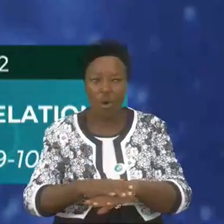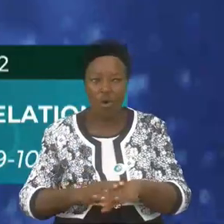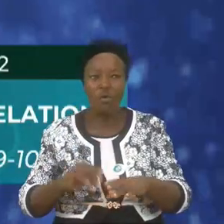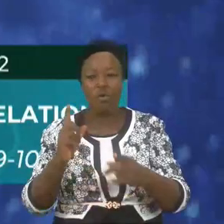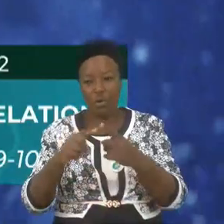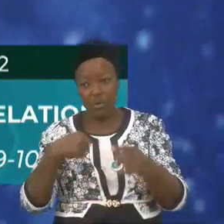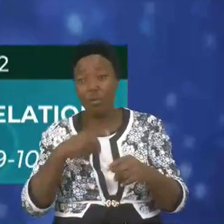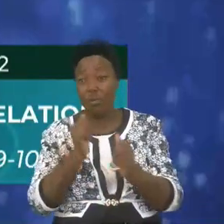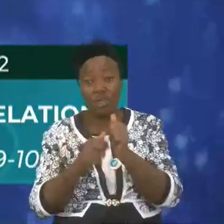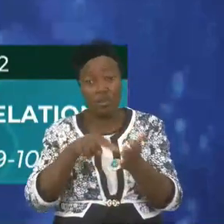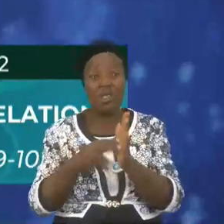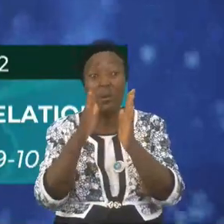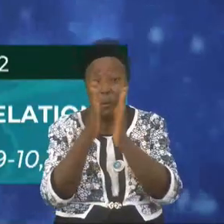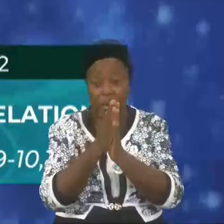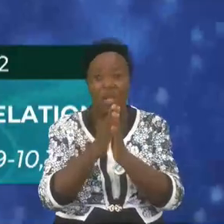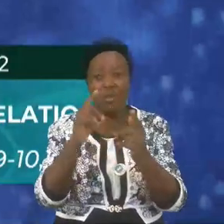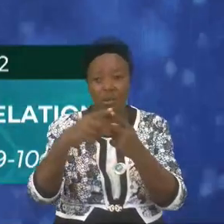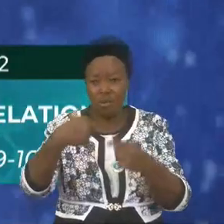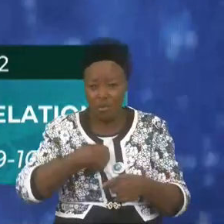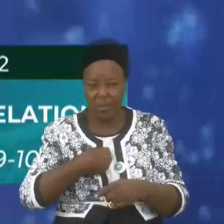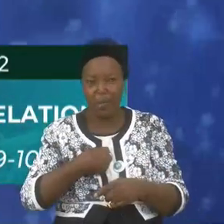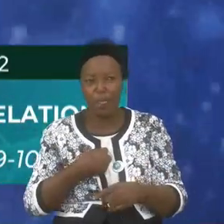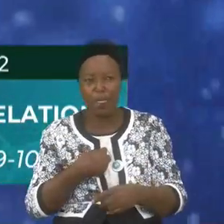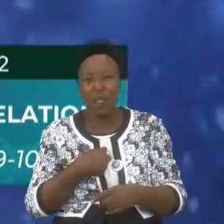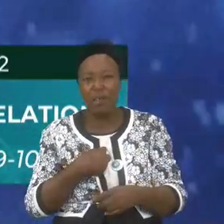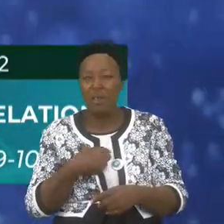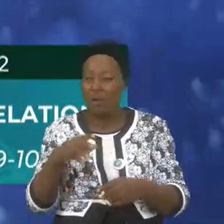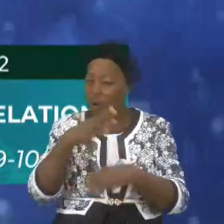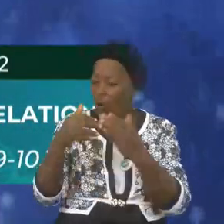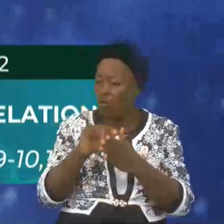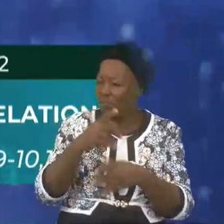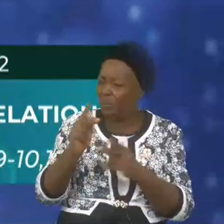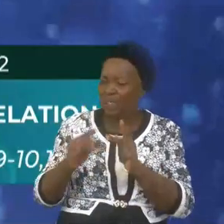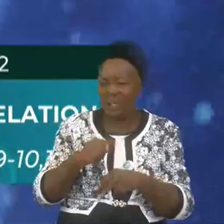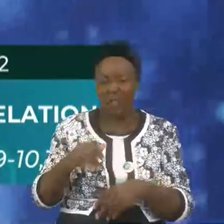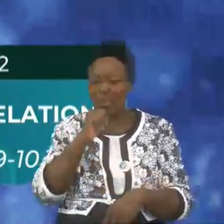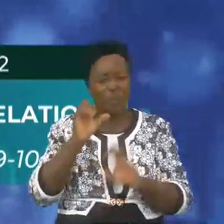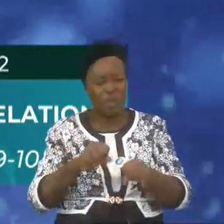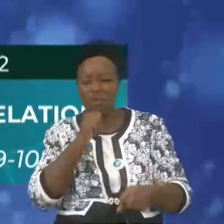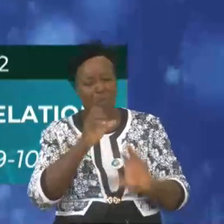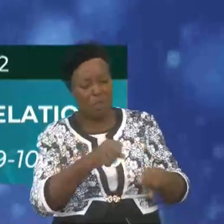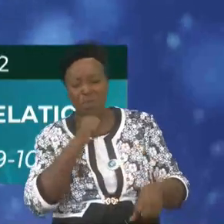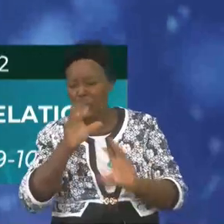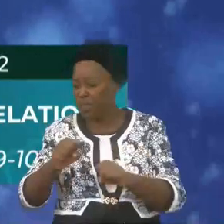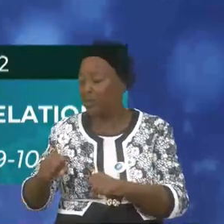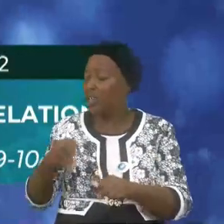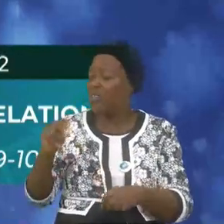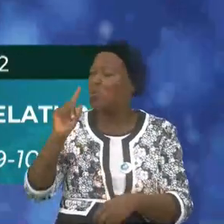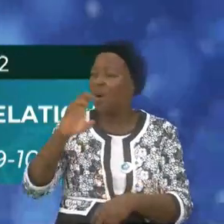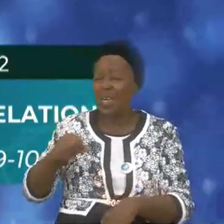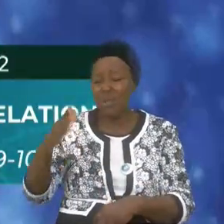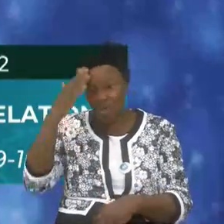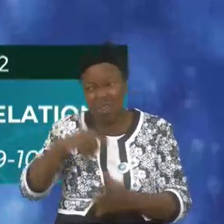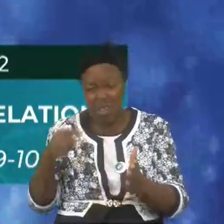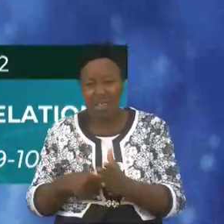a fait. Quand les autres disaient impossible, impossible, impossible, personne ne peut découvrir ça, personne ne peut avoir